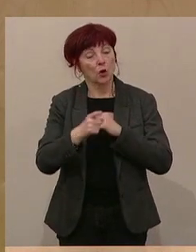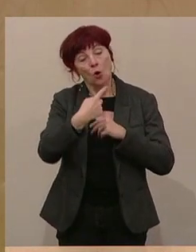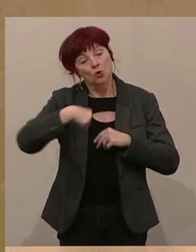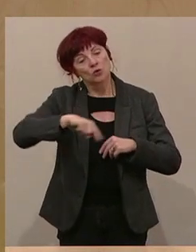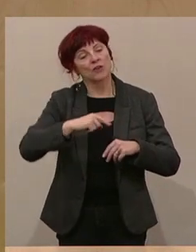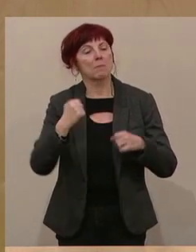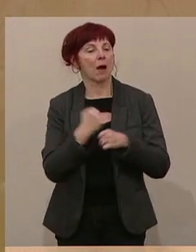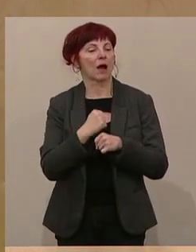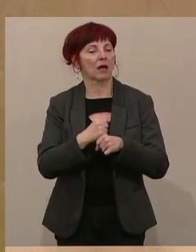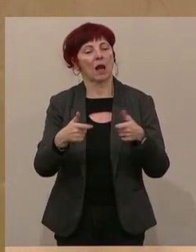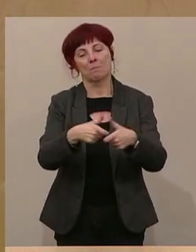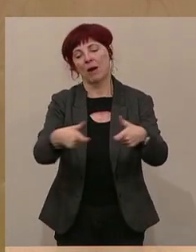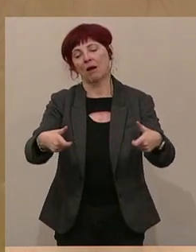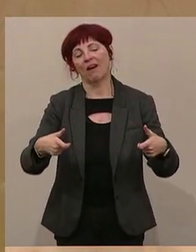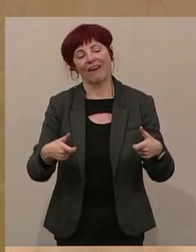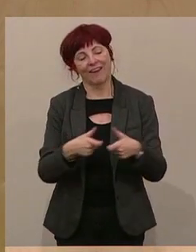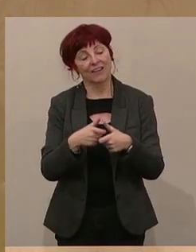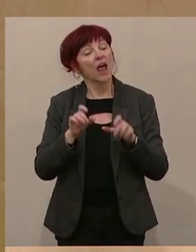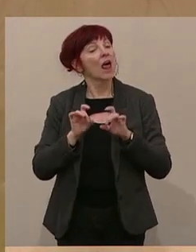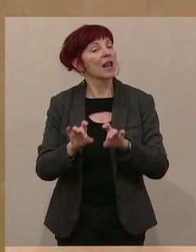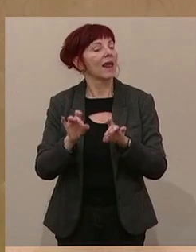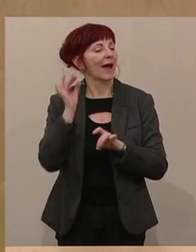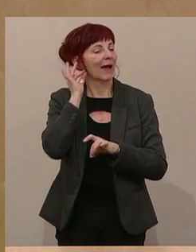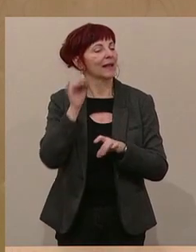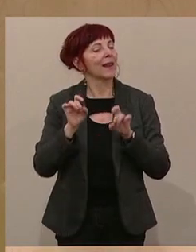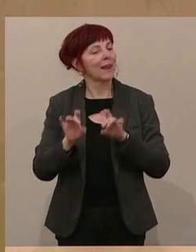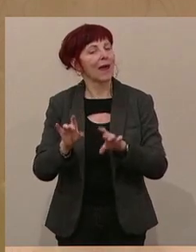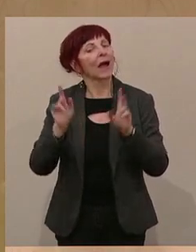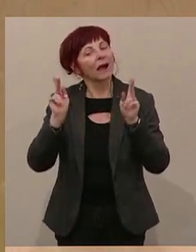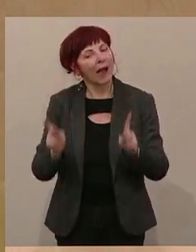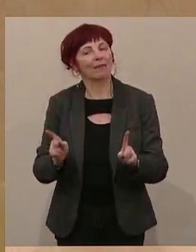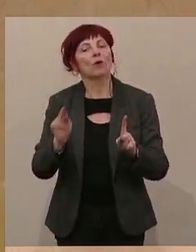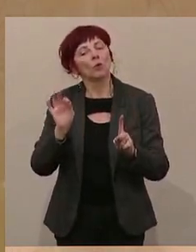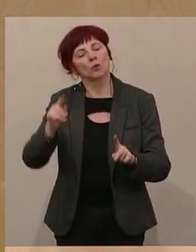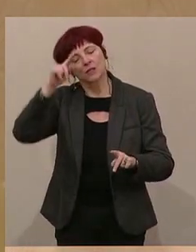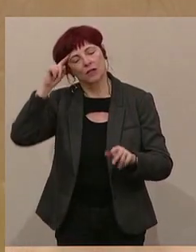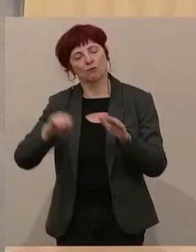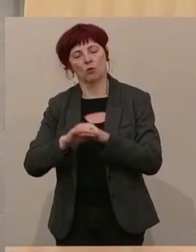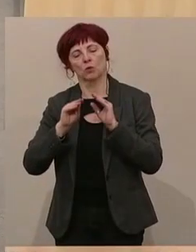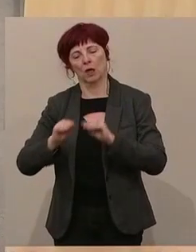Lehrerinnen und Lehrern ermöglicht, einen guten und einen sinnvollen Unterricht zu machen. Danke.